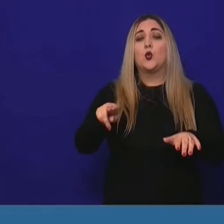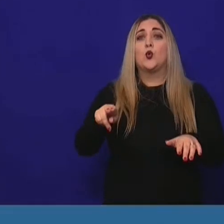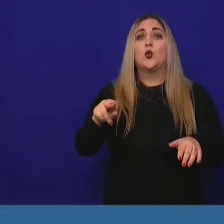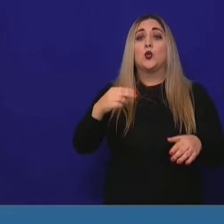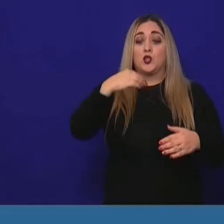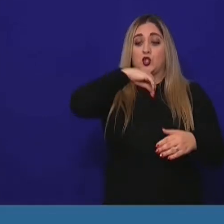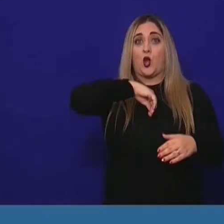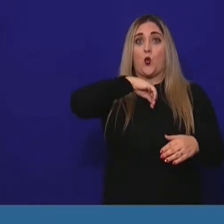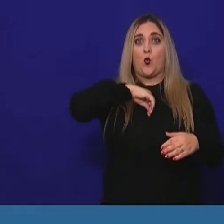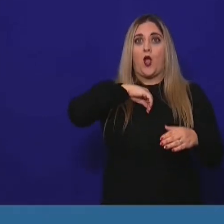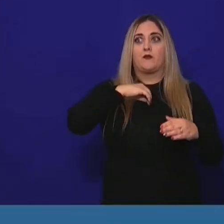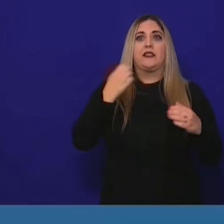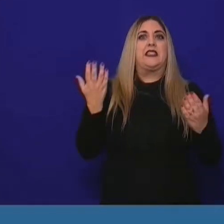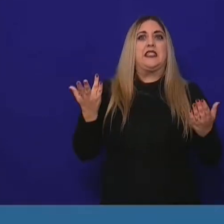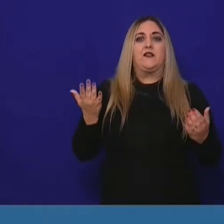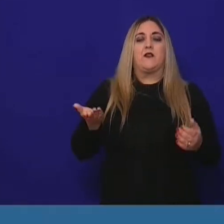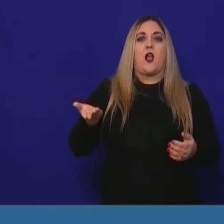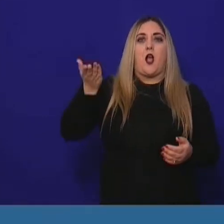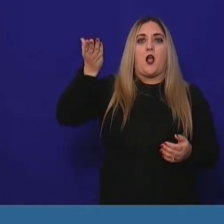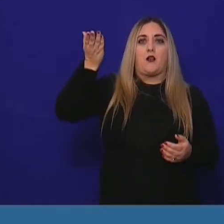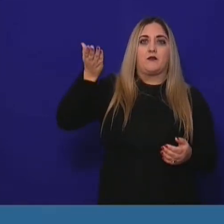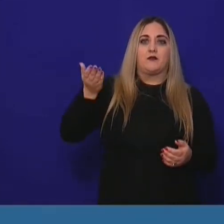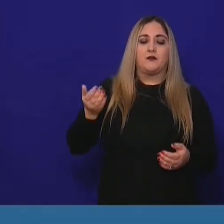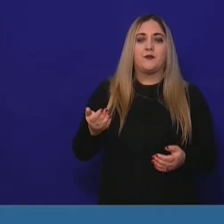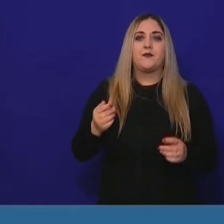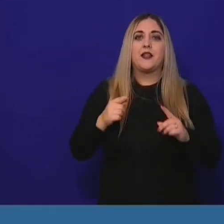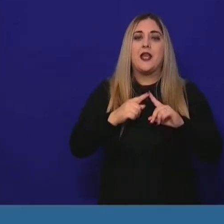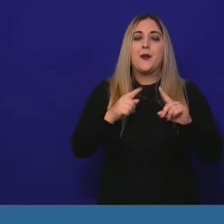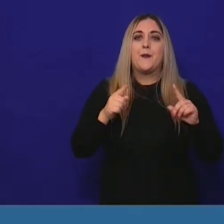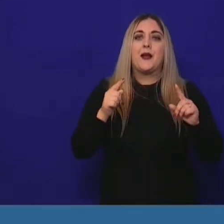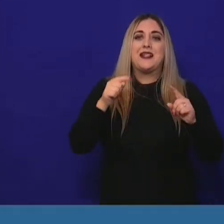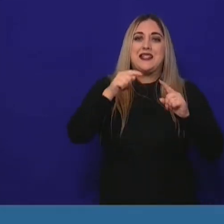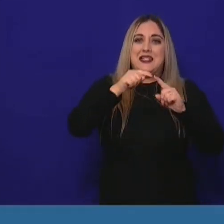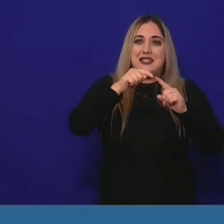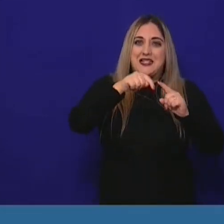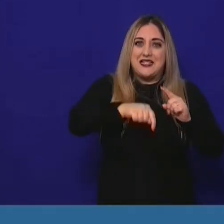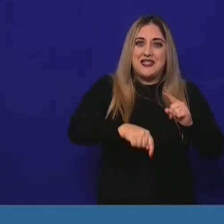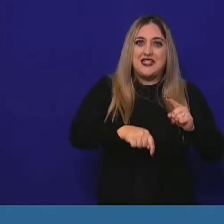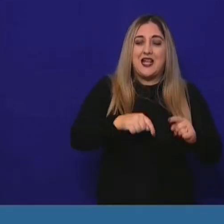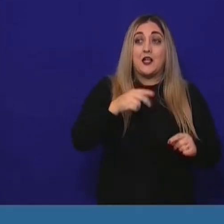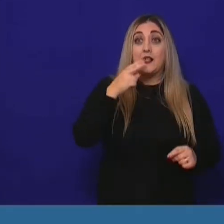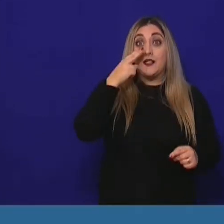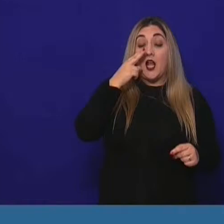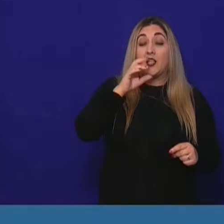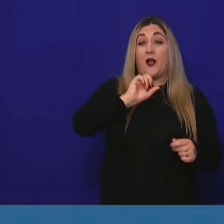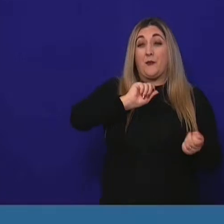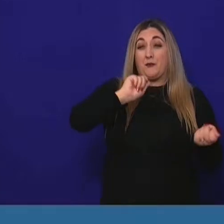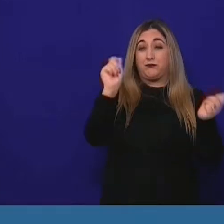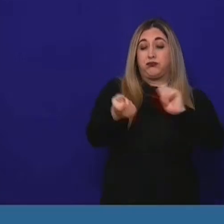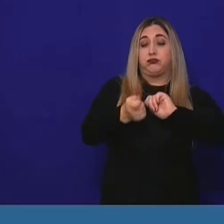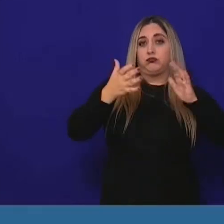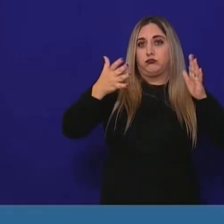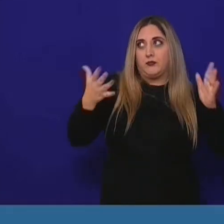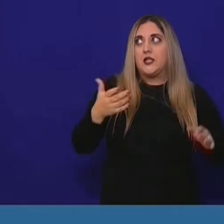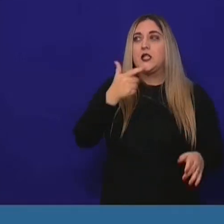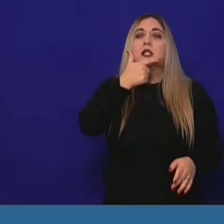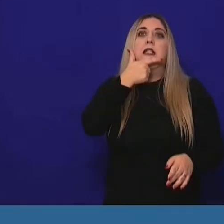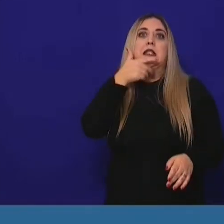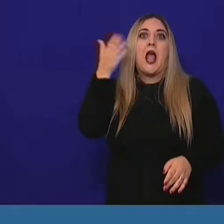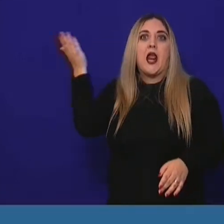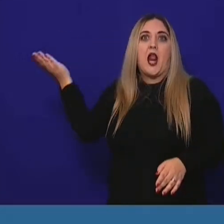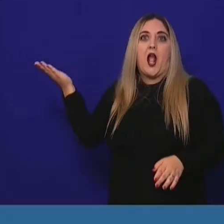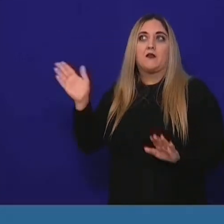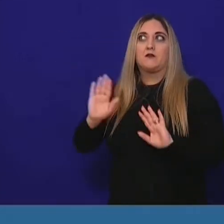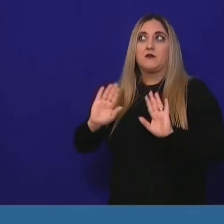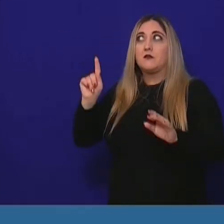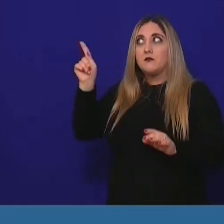fuq is-severità tal-persuna. Però sa issa dan il-varjant li rajna mill-Ingilterra kien l-ewwel wieħed li